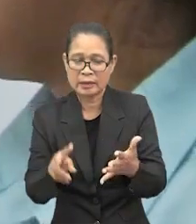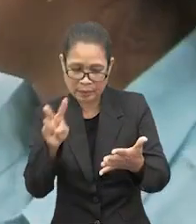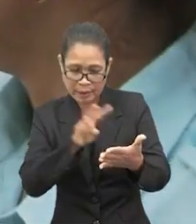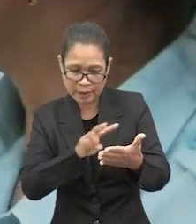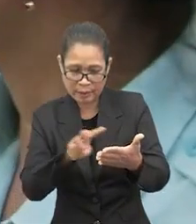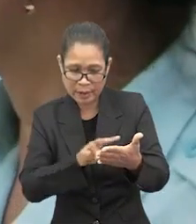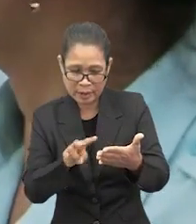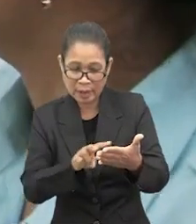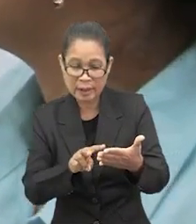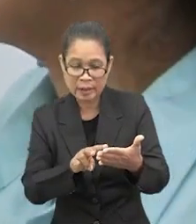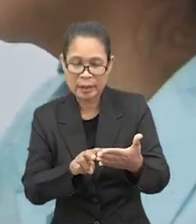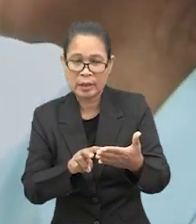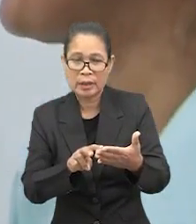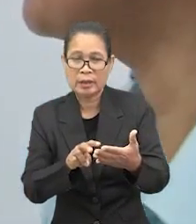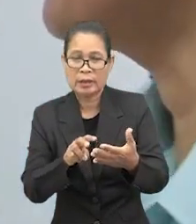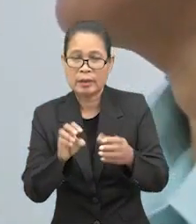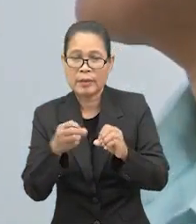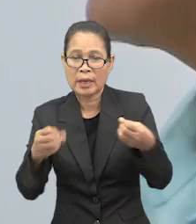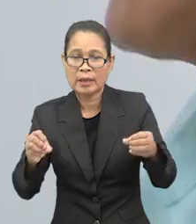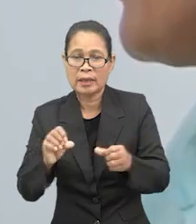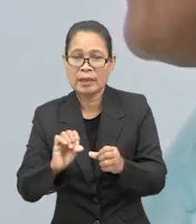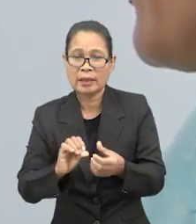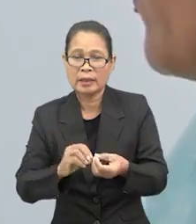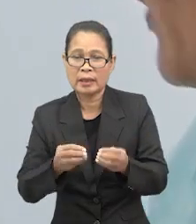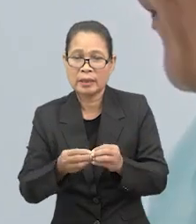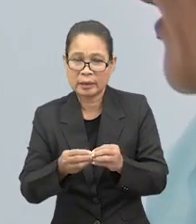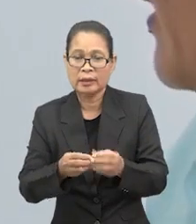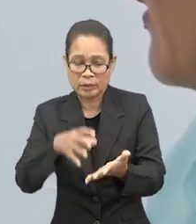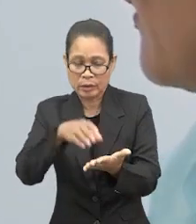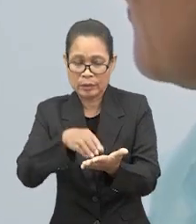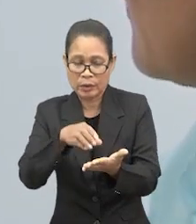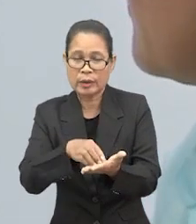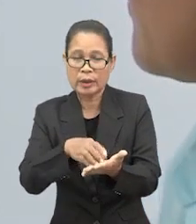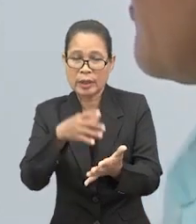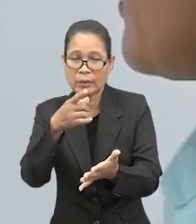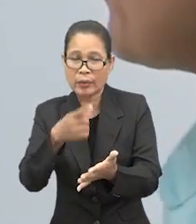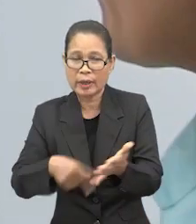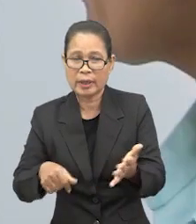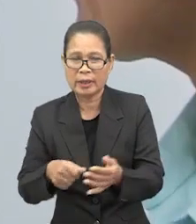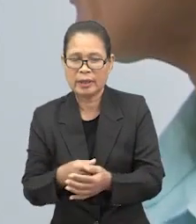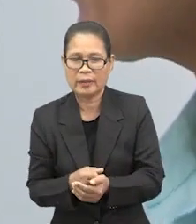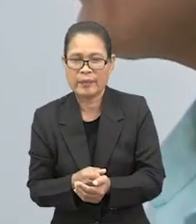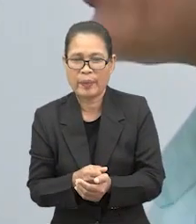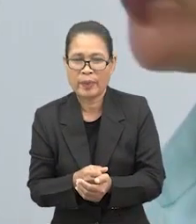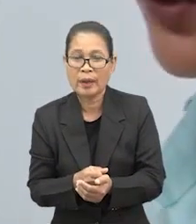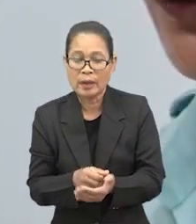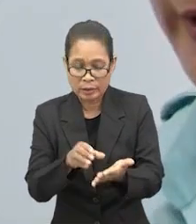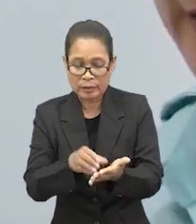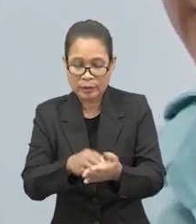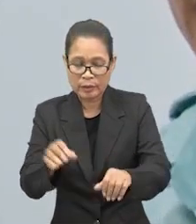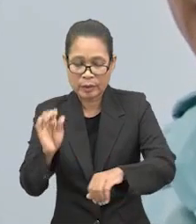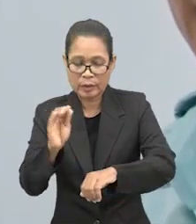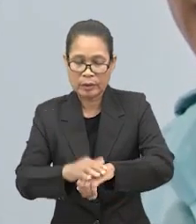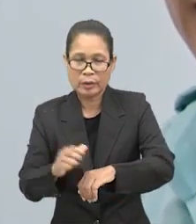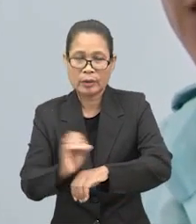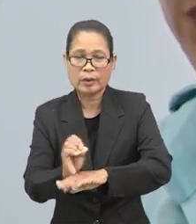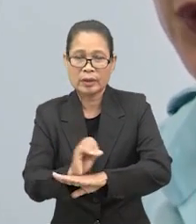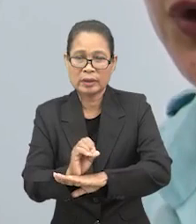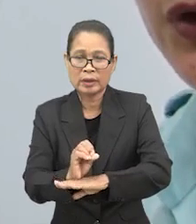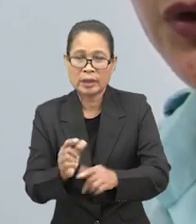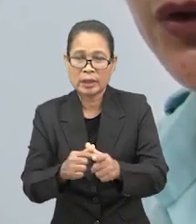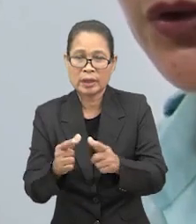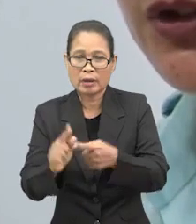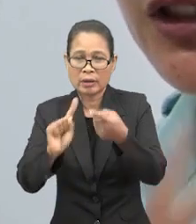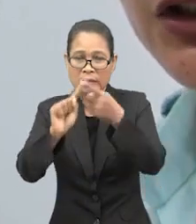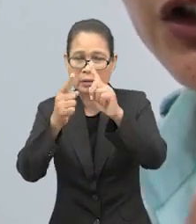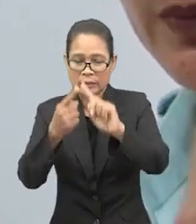là bạc lệ hai, cứ con trừ bình nật mưu, tới lưu là bạc lệ phá cô đẹp bằng cao nâng. Thà tao chùm nuôn nó không nói chư chùm nuôn ở vầy. Chư chùm